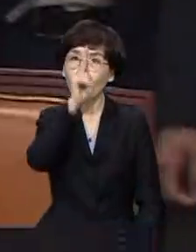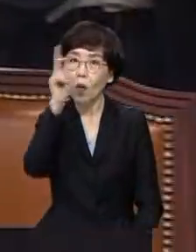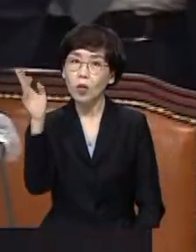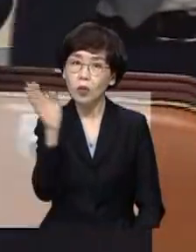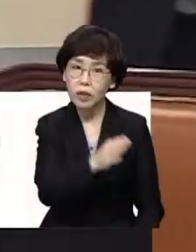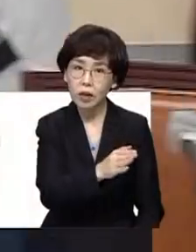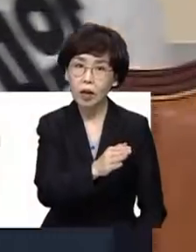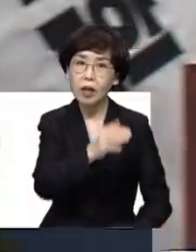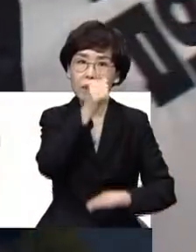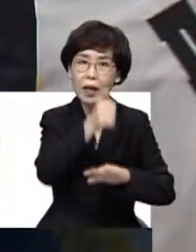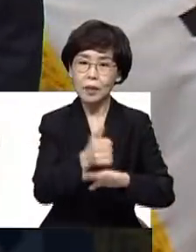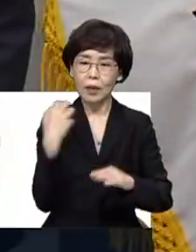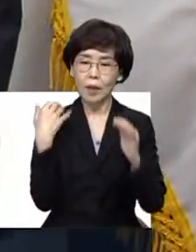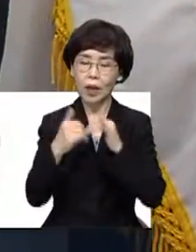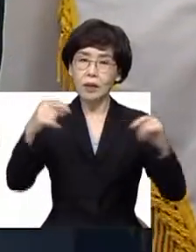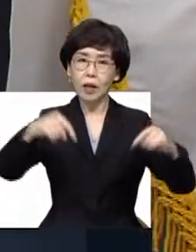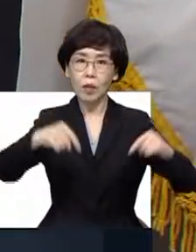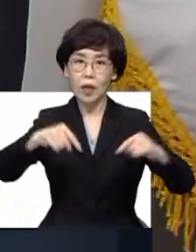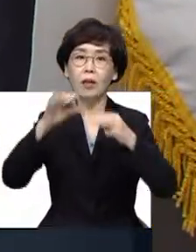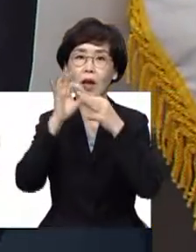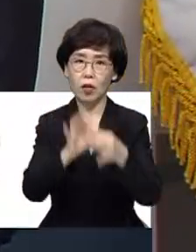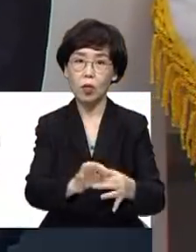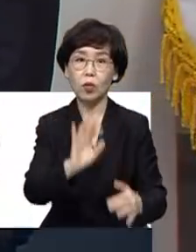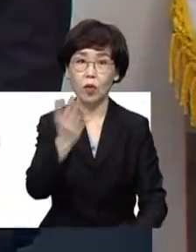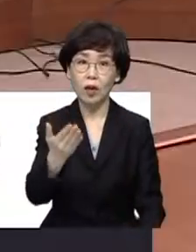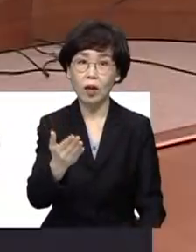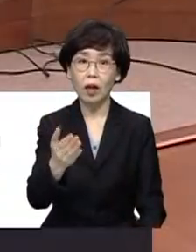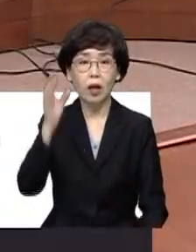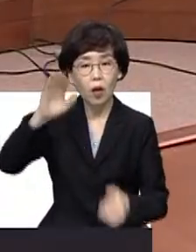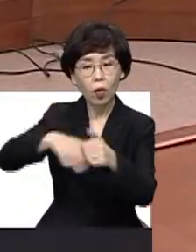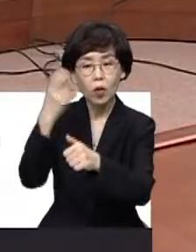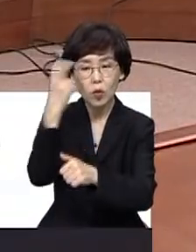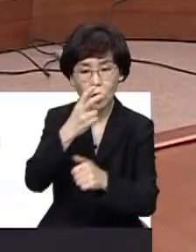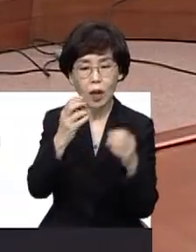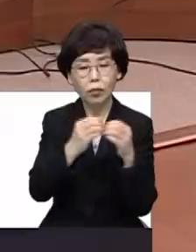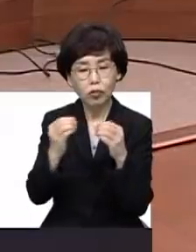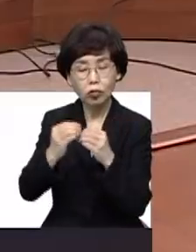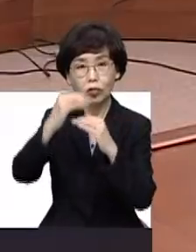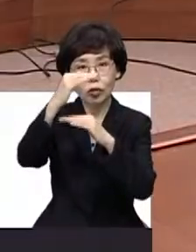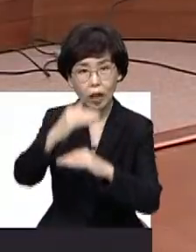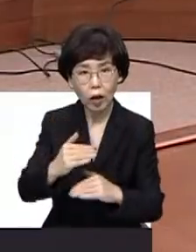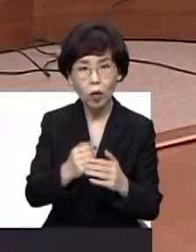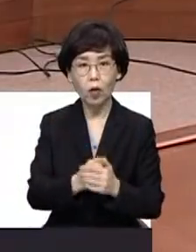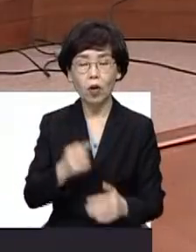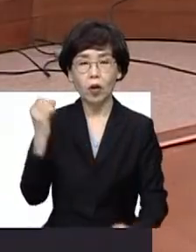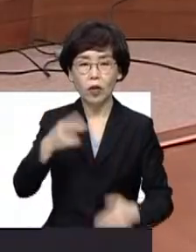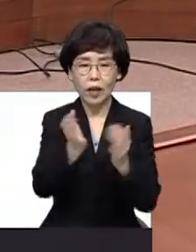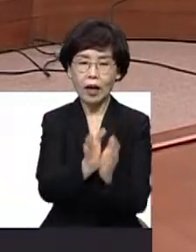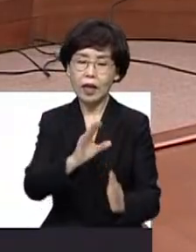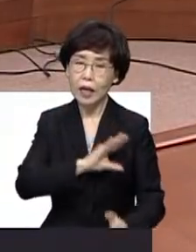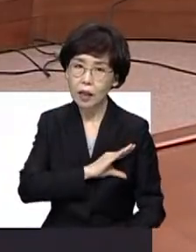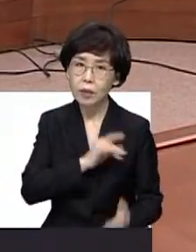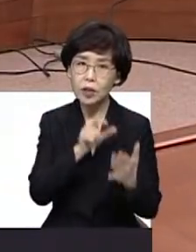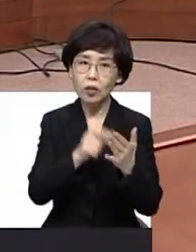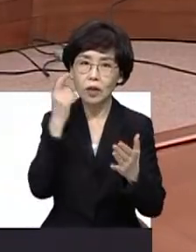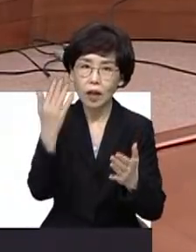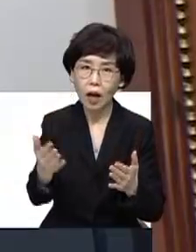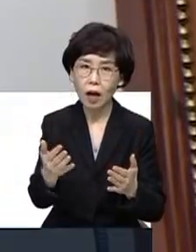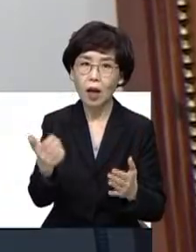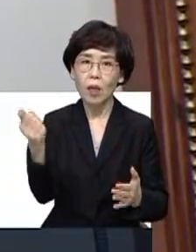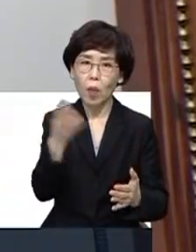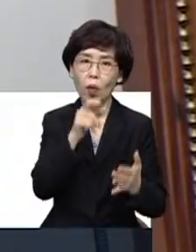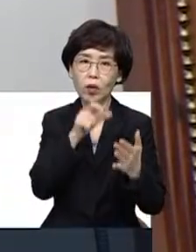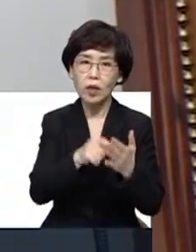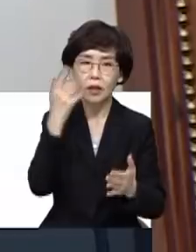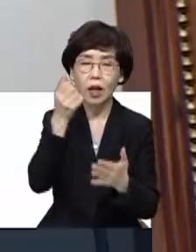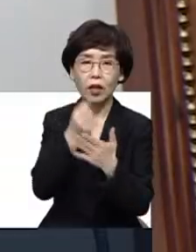오후부터는 막판 실무 협상도 이어갑니다. 여론조사 문구와 당명 포함 여부, 당 기호 포함 여부 등을 결정해야